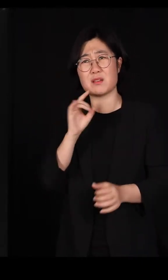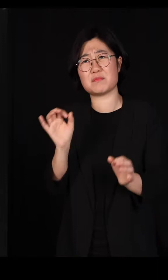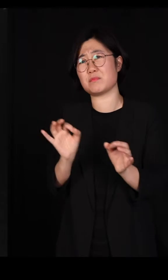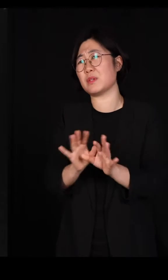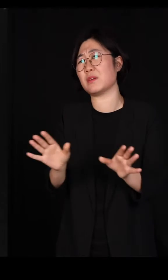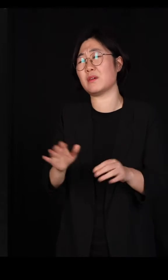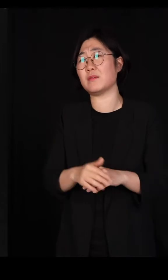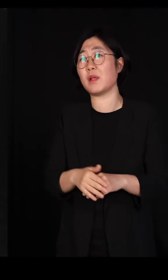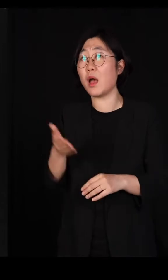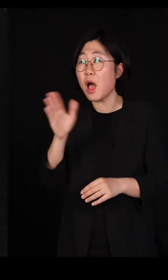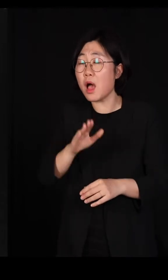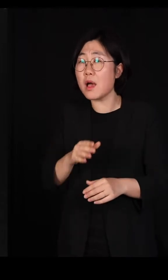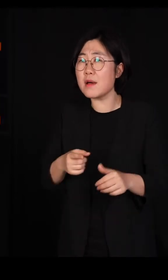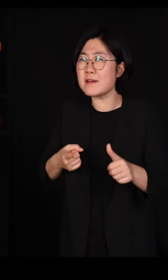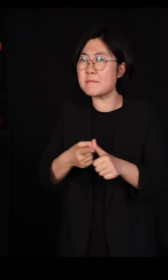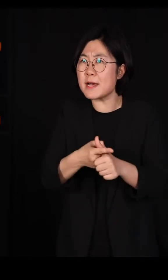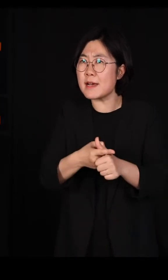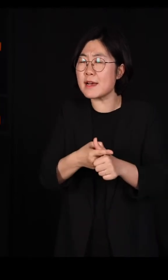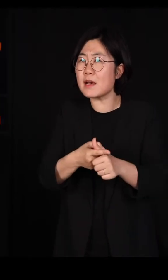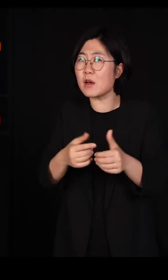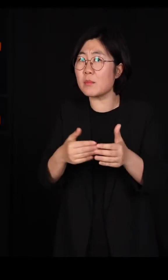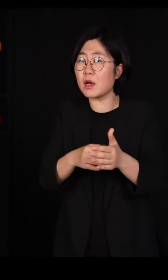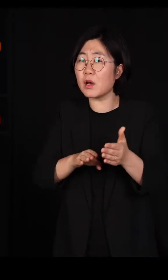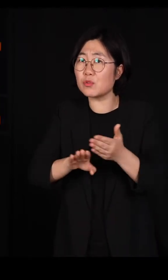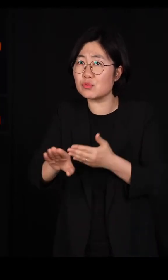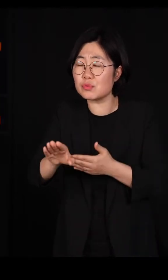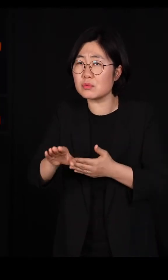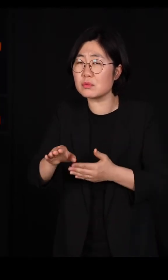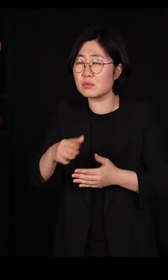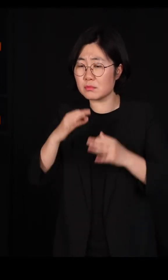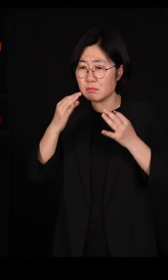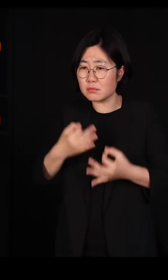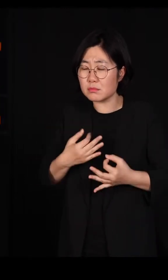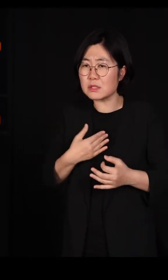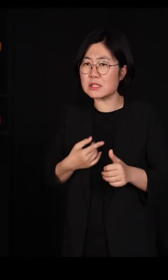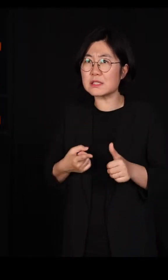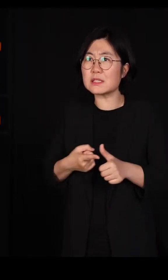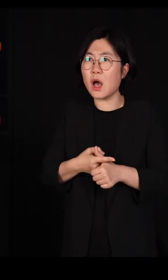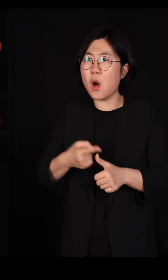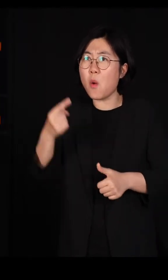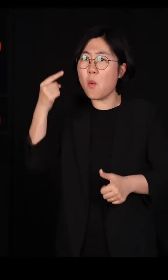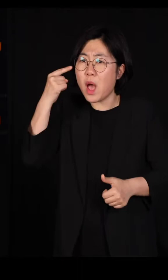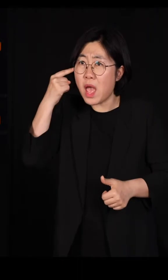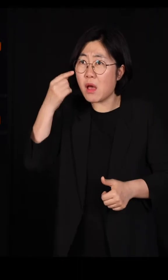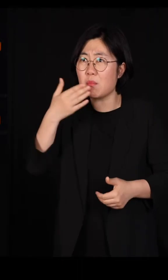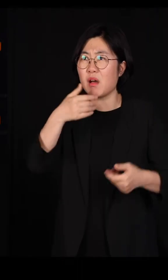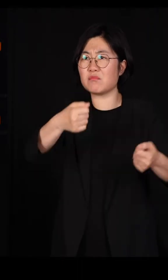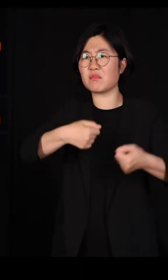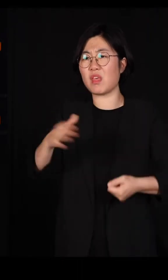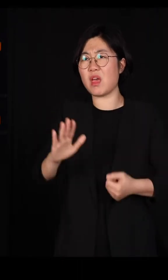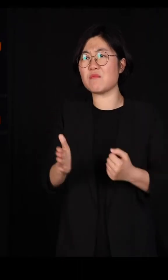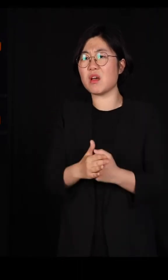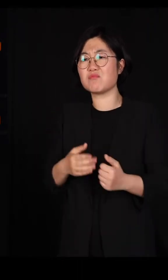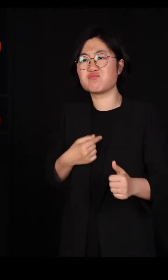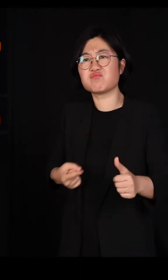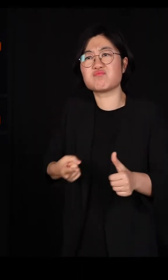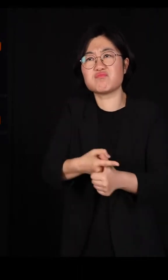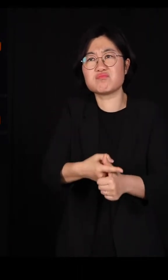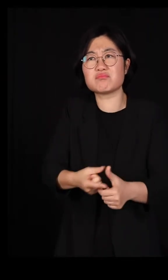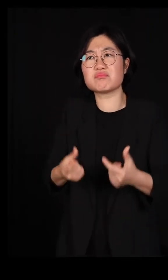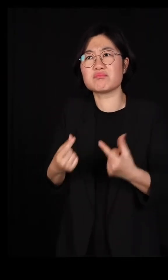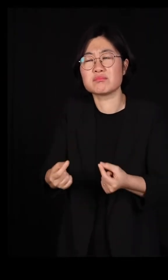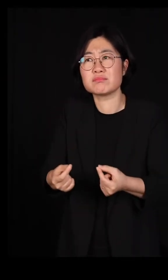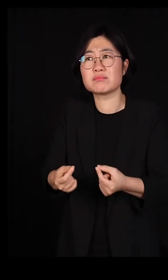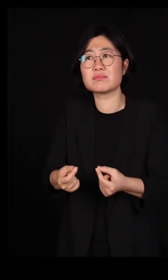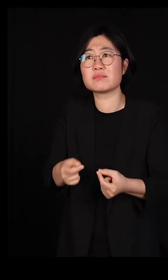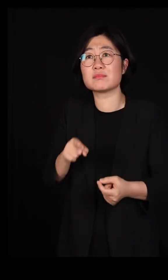거잖아요, 사실. 근데 그런 살인 행위를 하고 나서도 자신의 살인 동기를